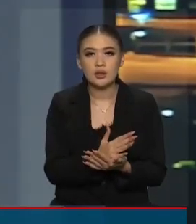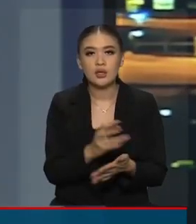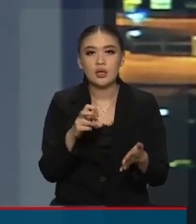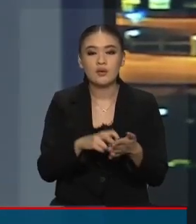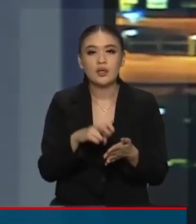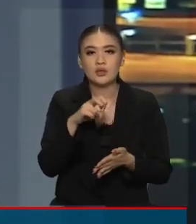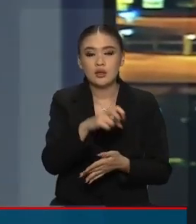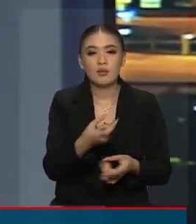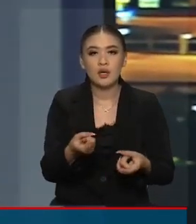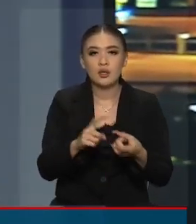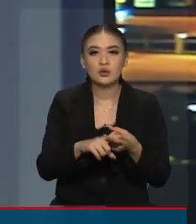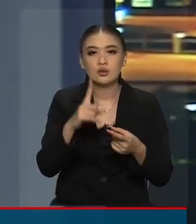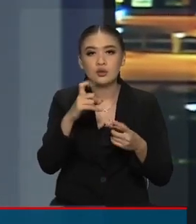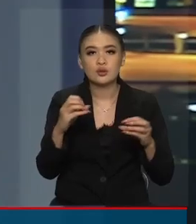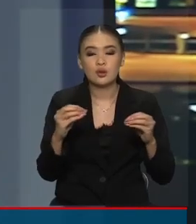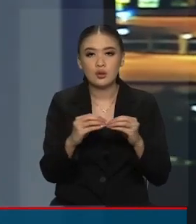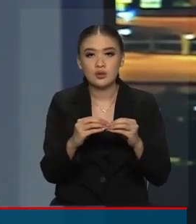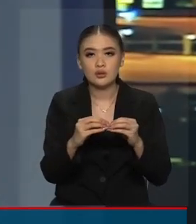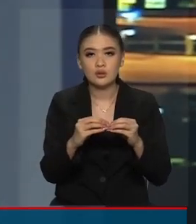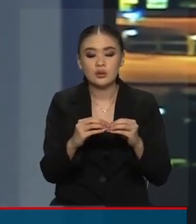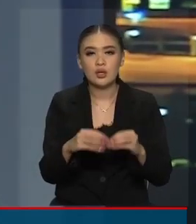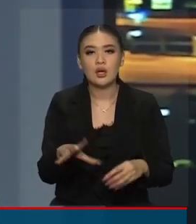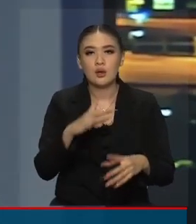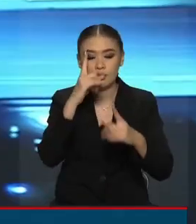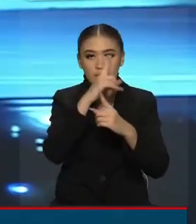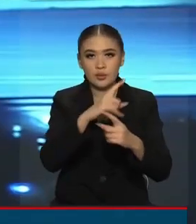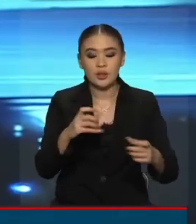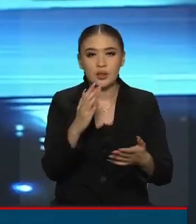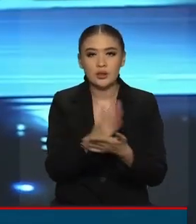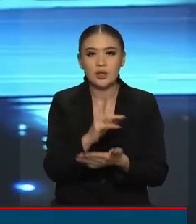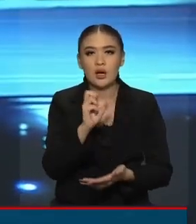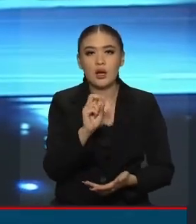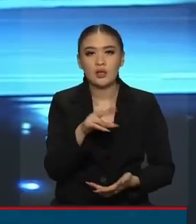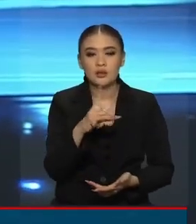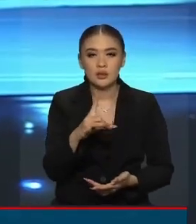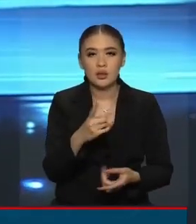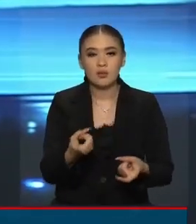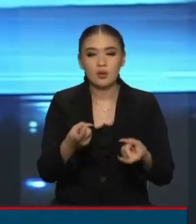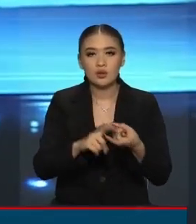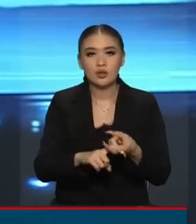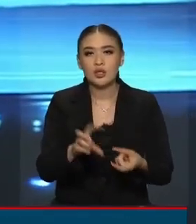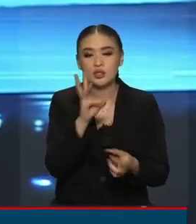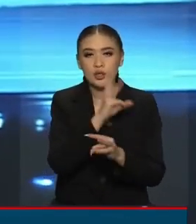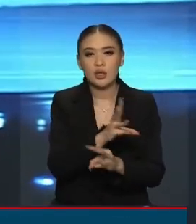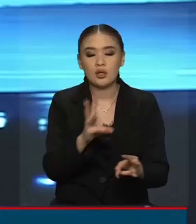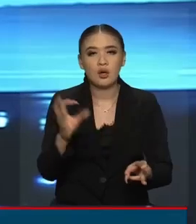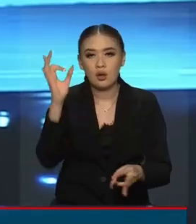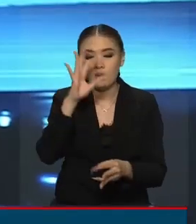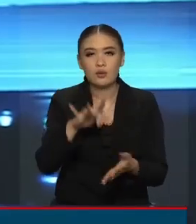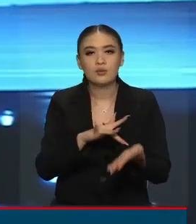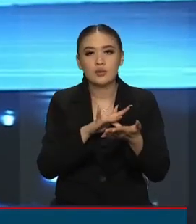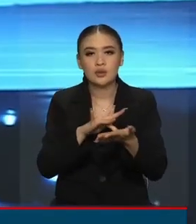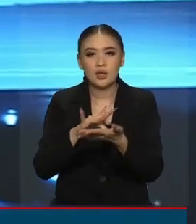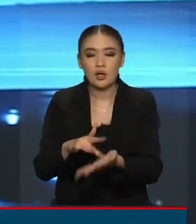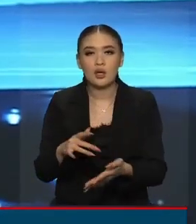арқылы 110 сондай ақпарат келіп түсті. Кадр жұмысы бойынша жалақы жөнінде, іссапарлары